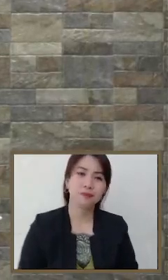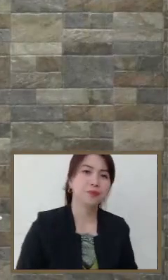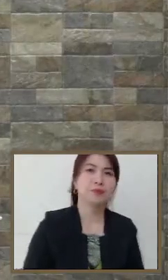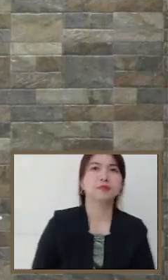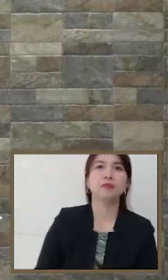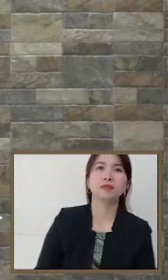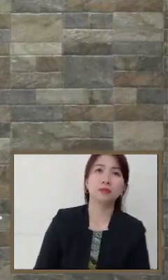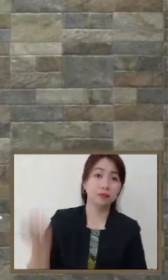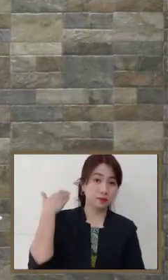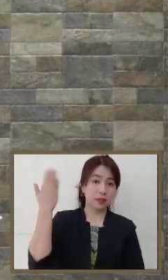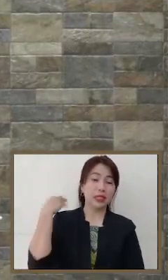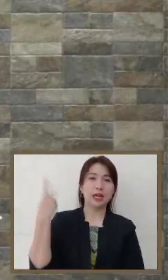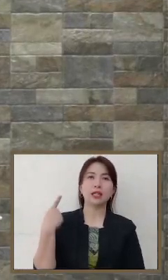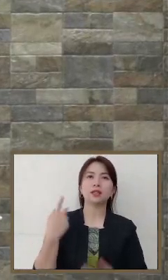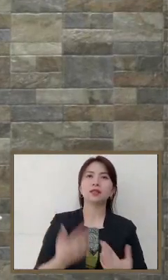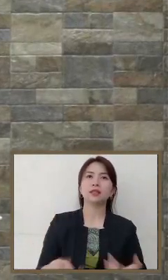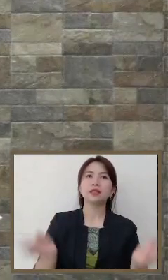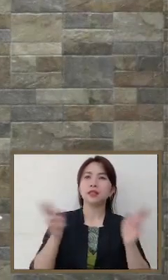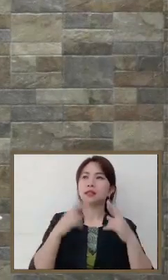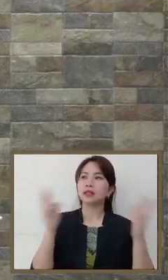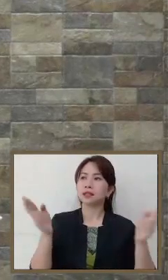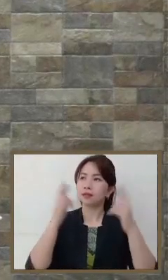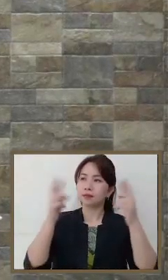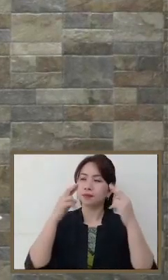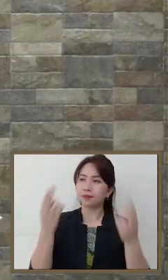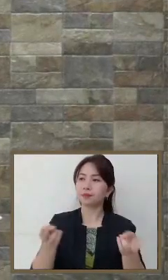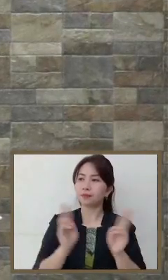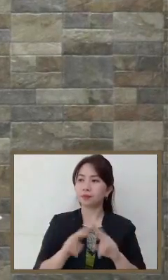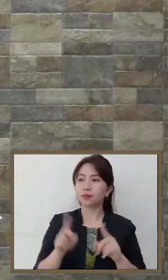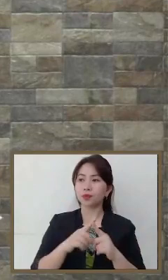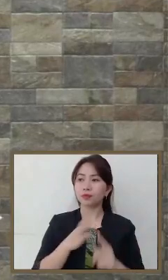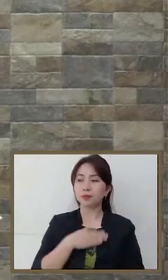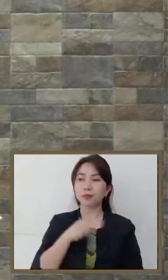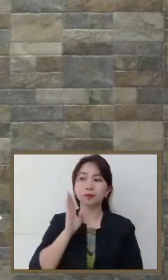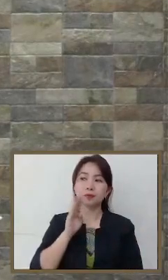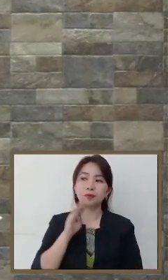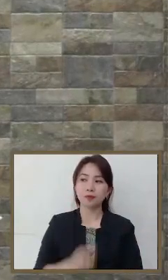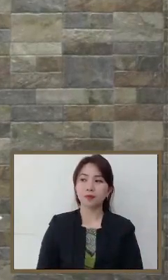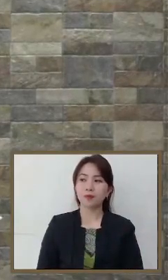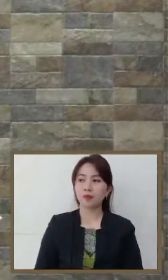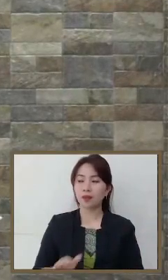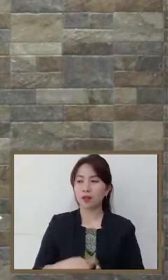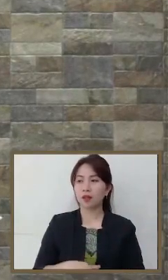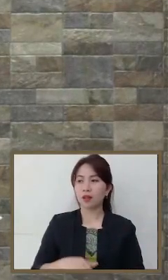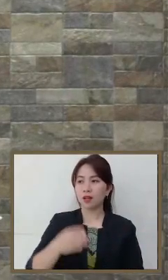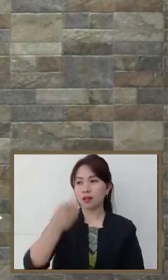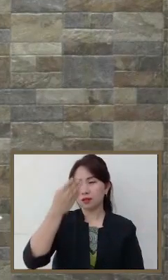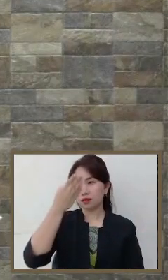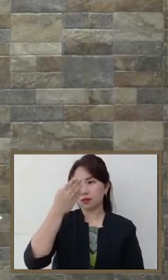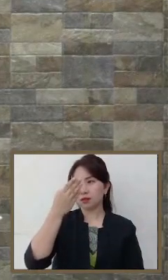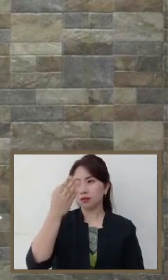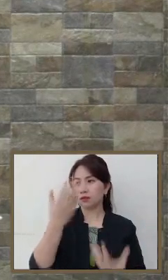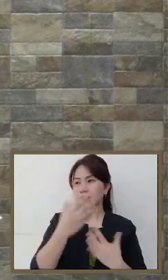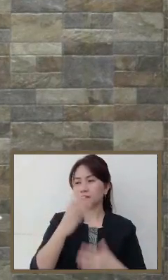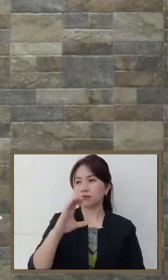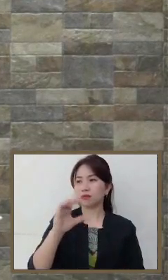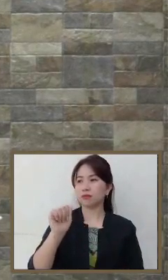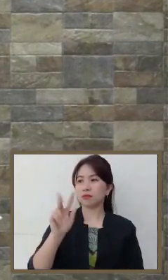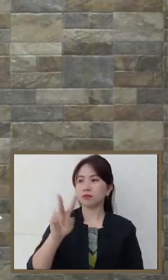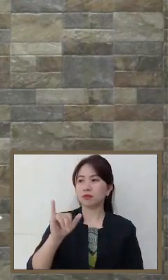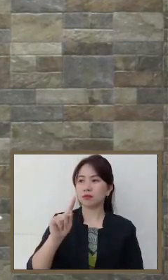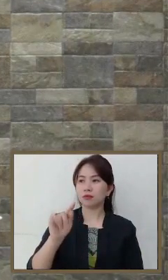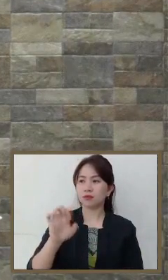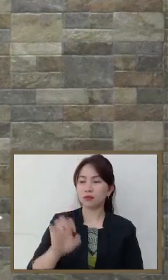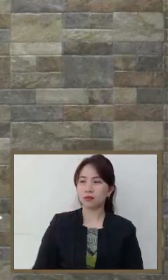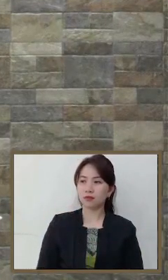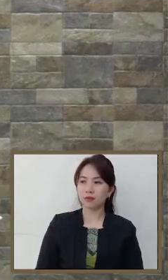sa sa doon po kina kuya sa akin pong kuya doon po sa trese Martires ang magulang ko grabe Sabi niya grabe